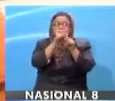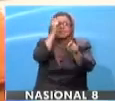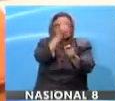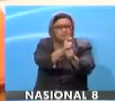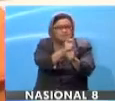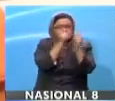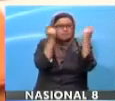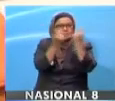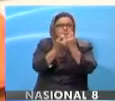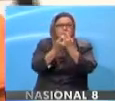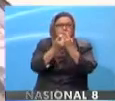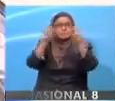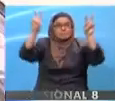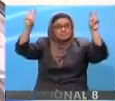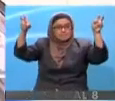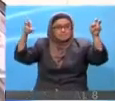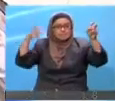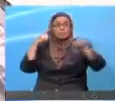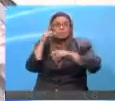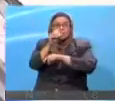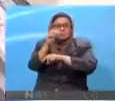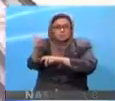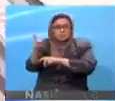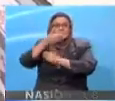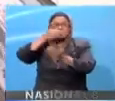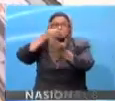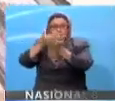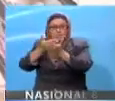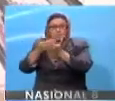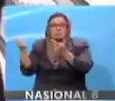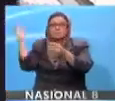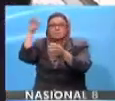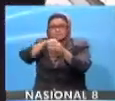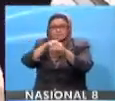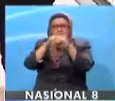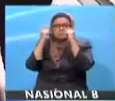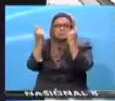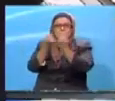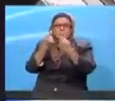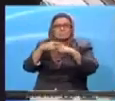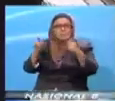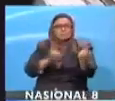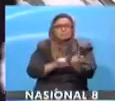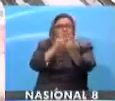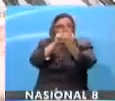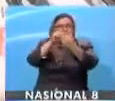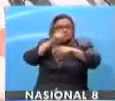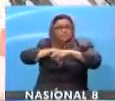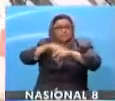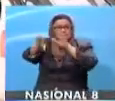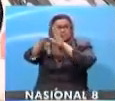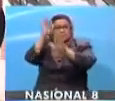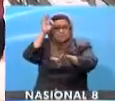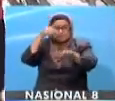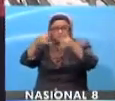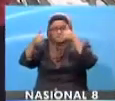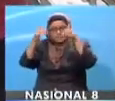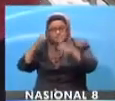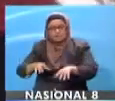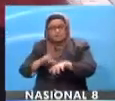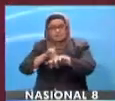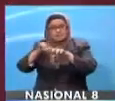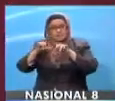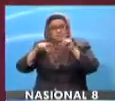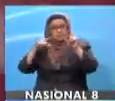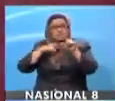you're good, you'll be in the team. Holloway ditemui pada sesi latihan dan pemilihan pemain di Sunway. 6 pemain lelaki dan